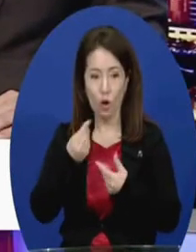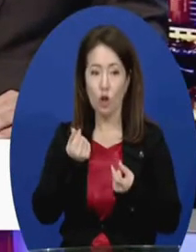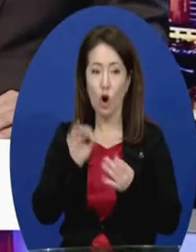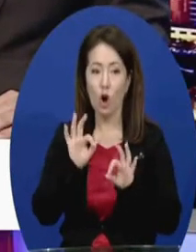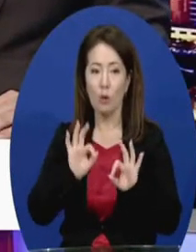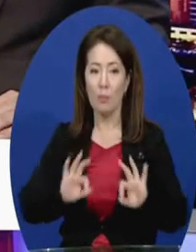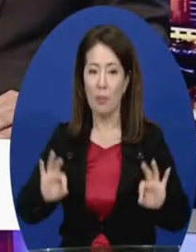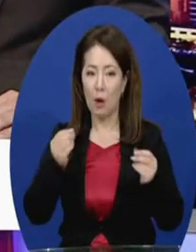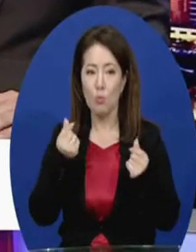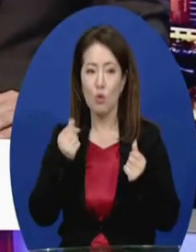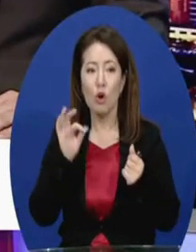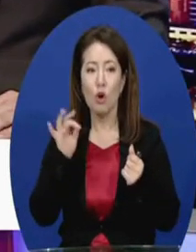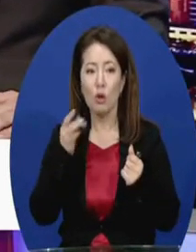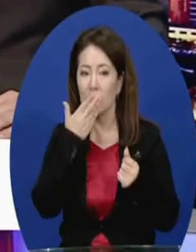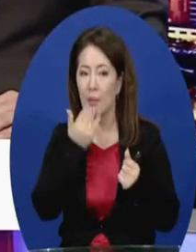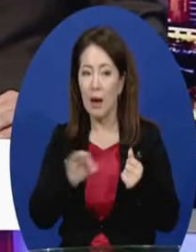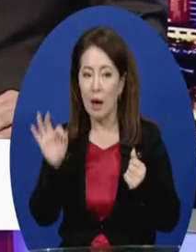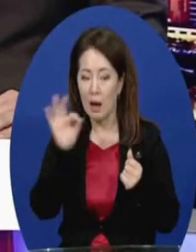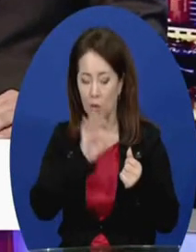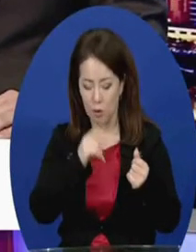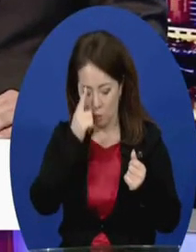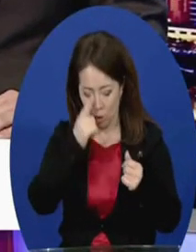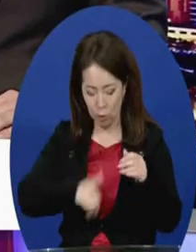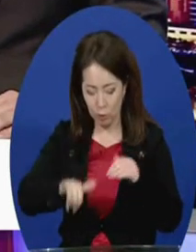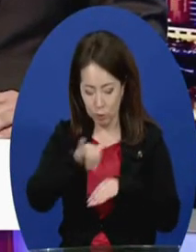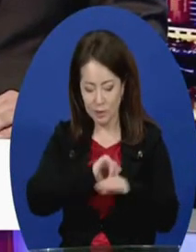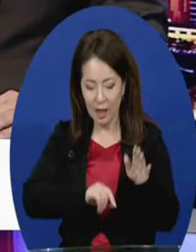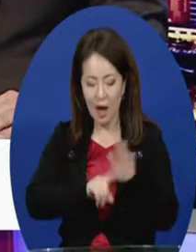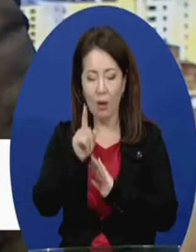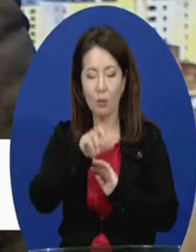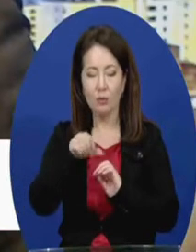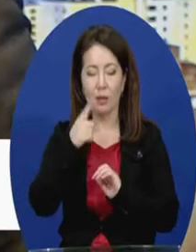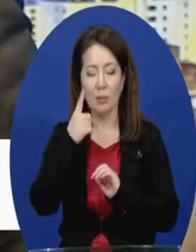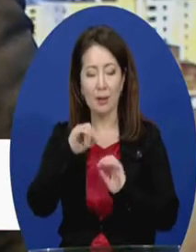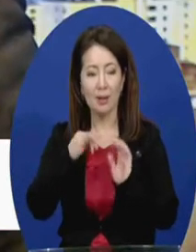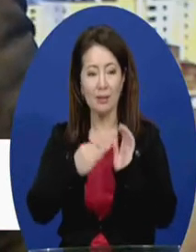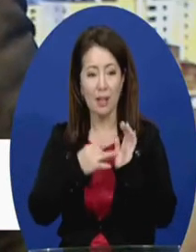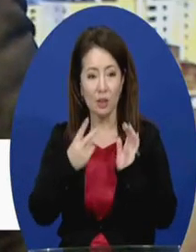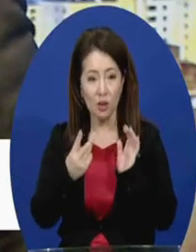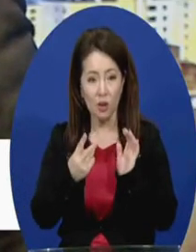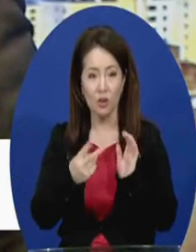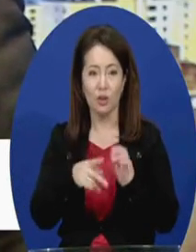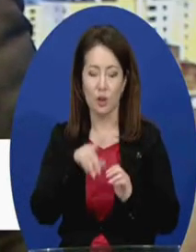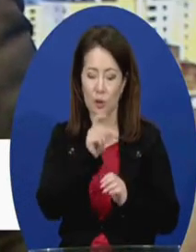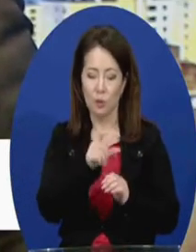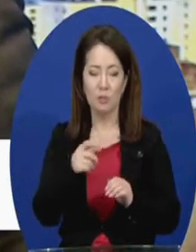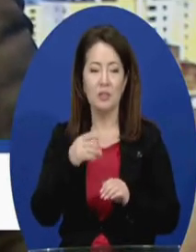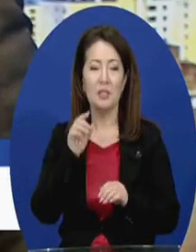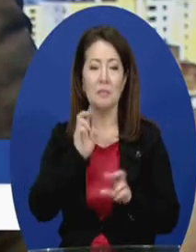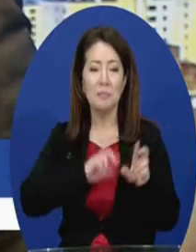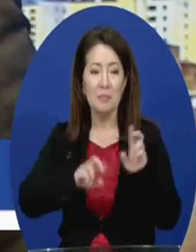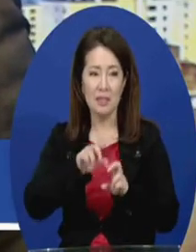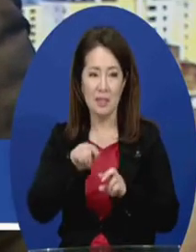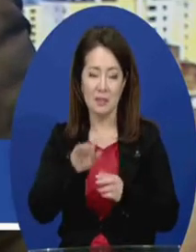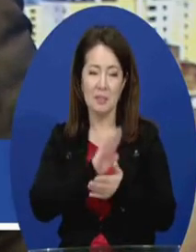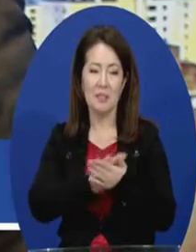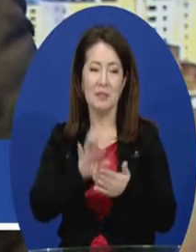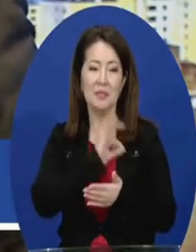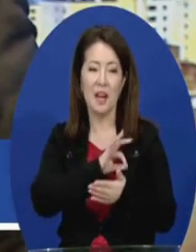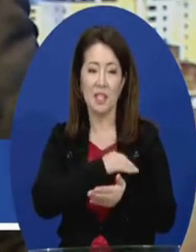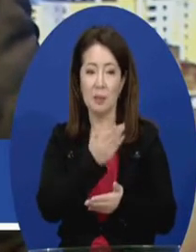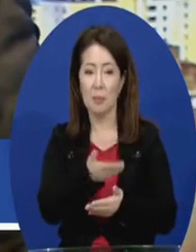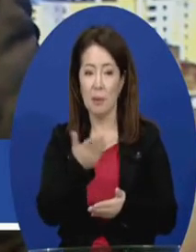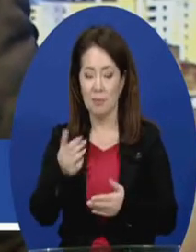дээрэс нь Монголд анхудаа энэ 1072 хувьцаа эзэмшигчтэй бизнесийн зарчмаар нь одоо ашиг цэвэр ашиг бий